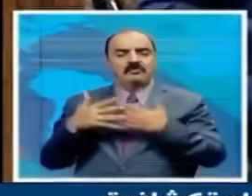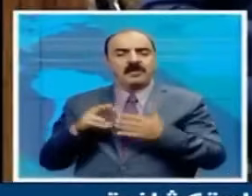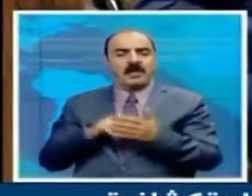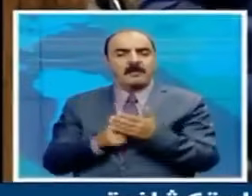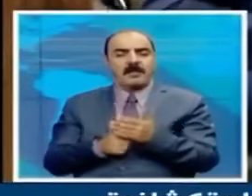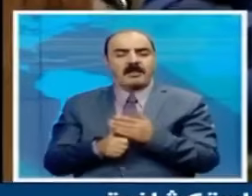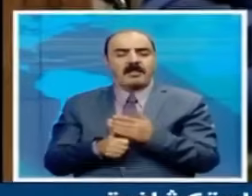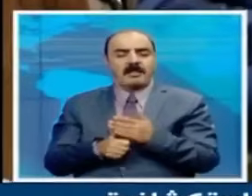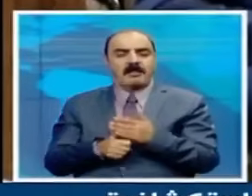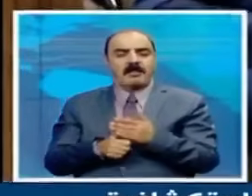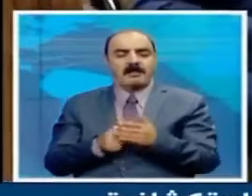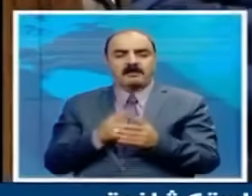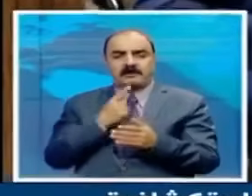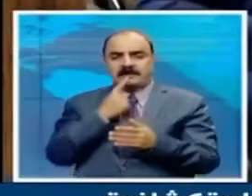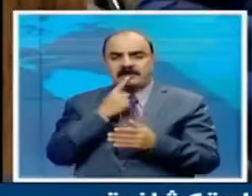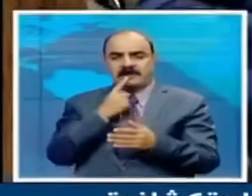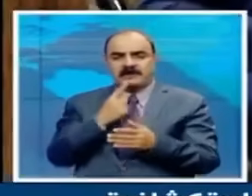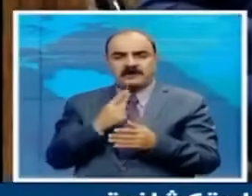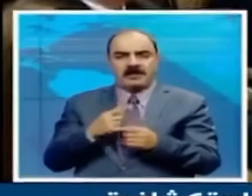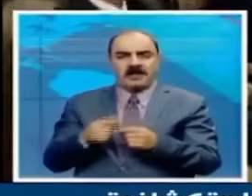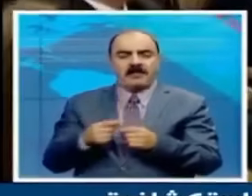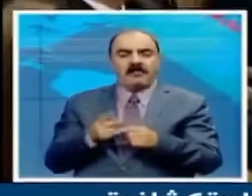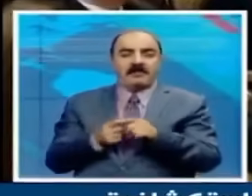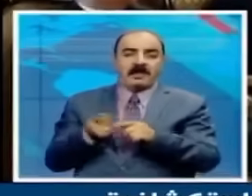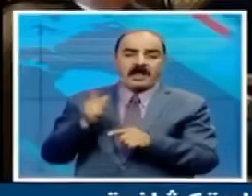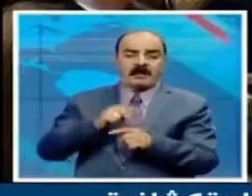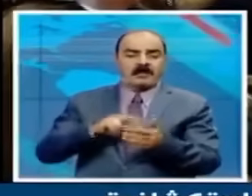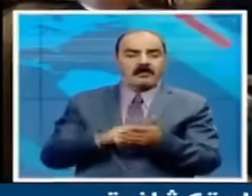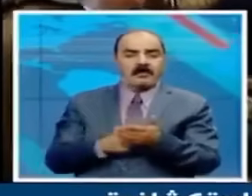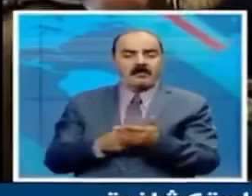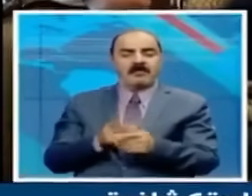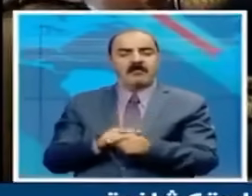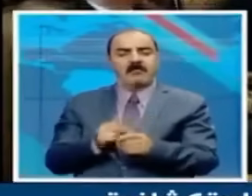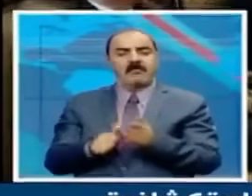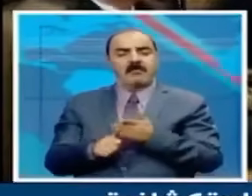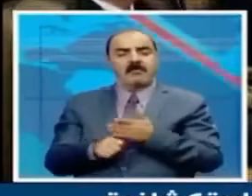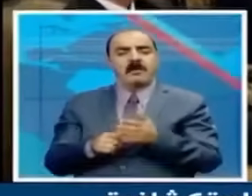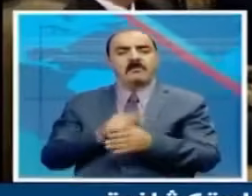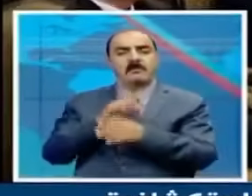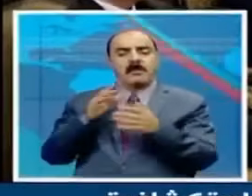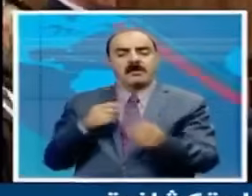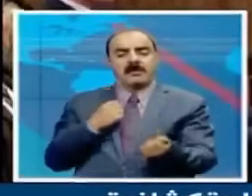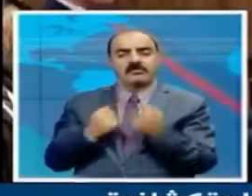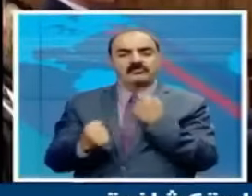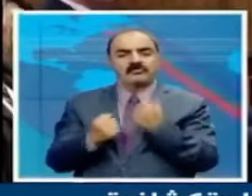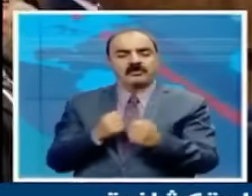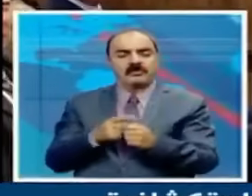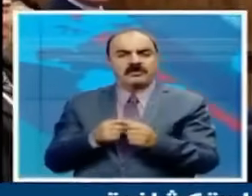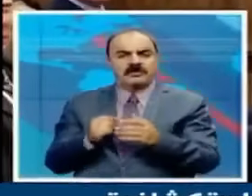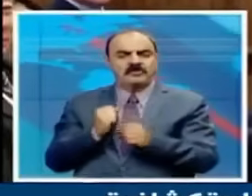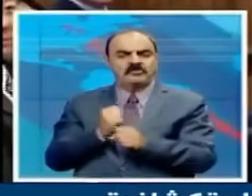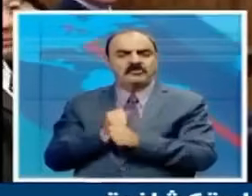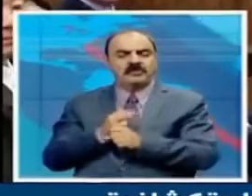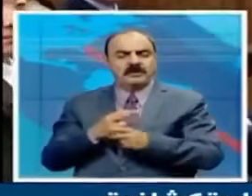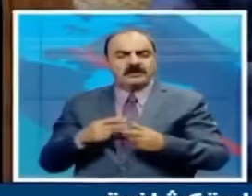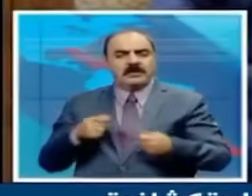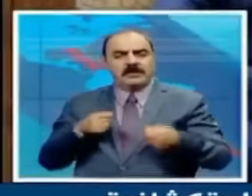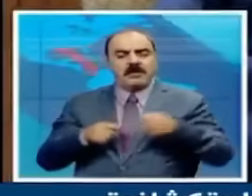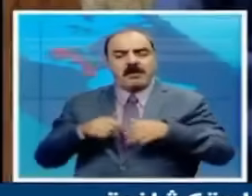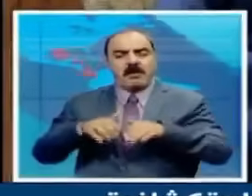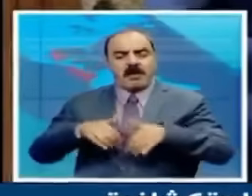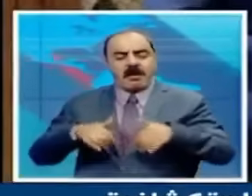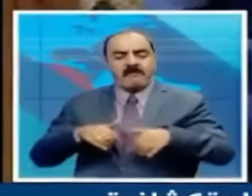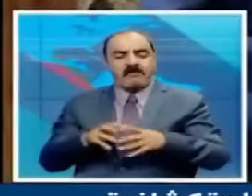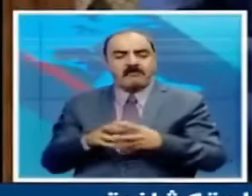للشركة خلال العامين الماليين الحالي والقادم، والتي تتضمن حجم أنشطة مكثفا لعملية